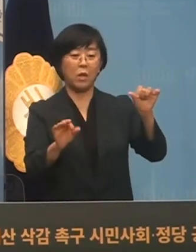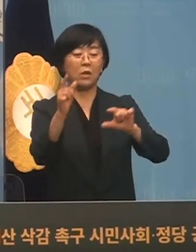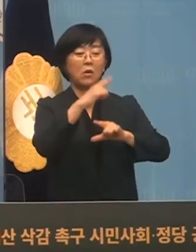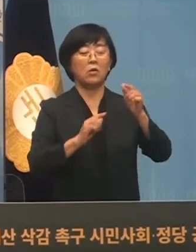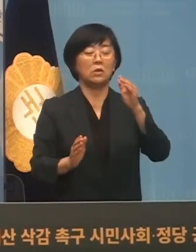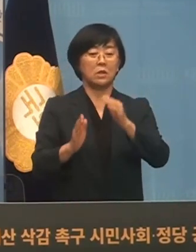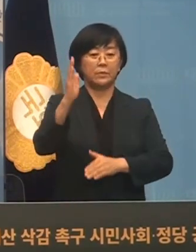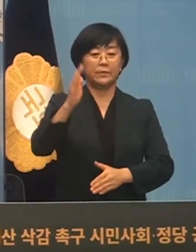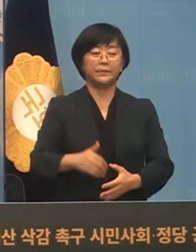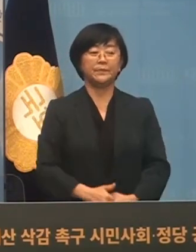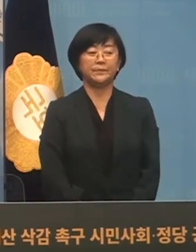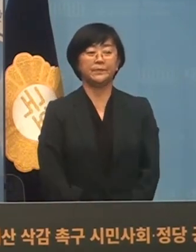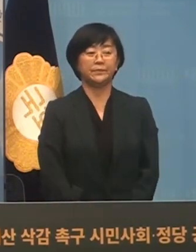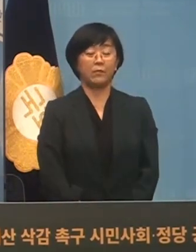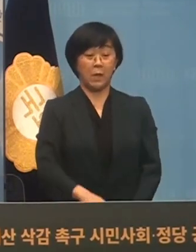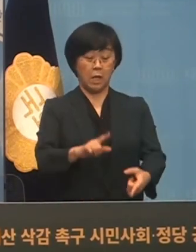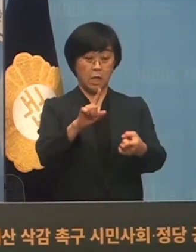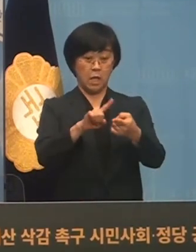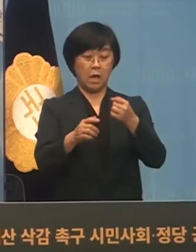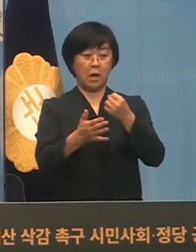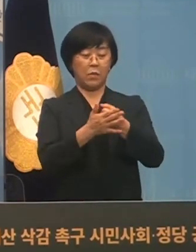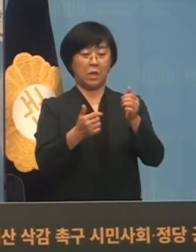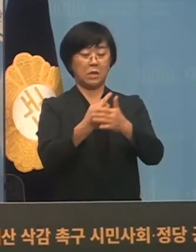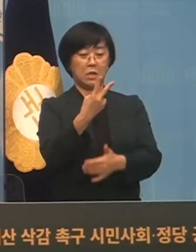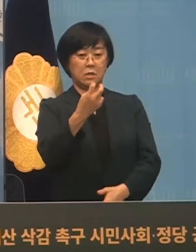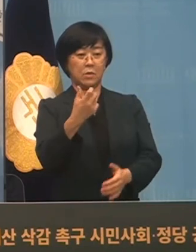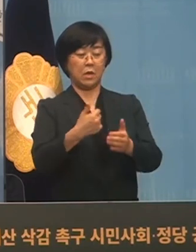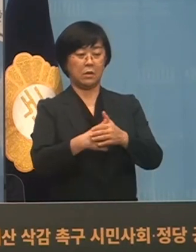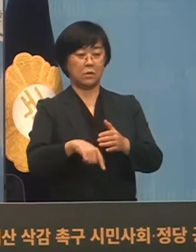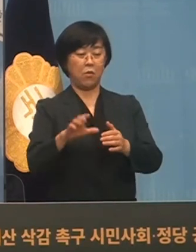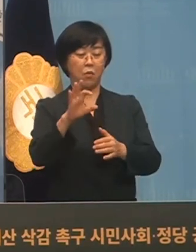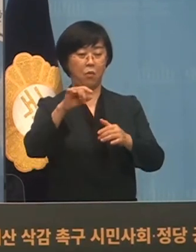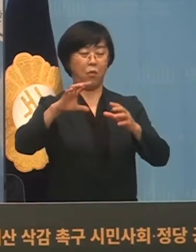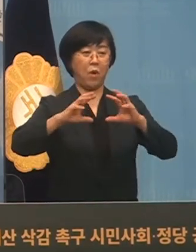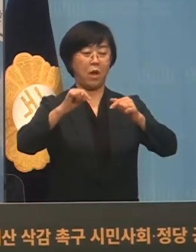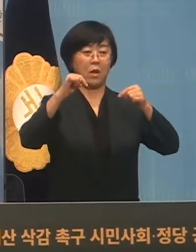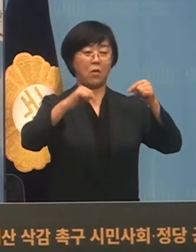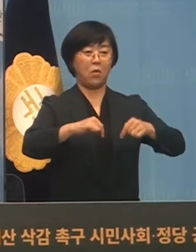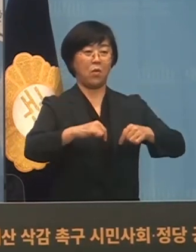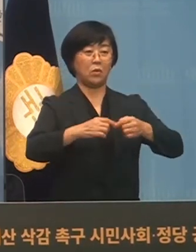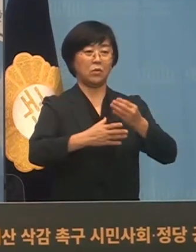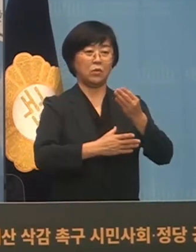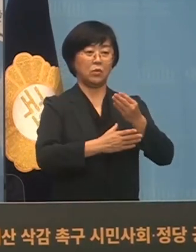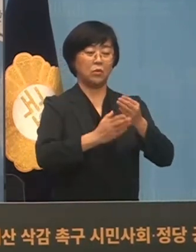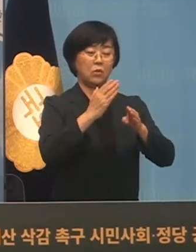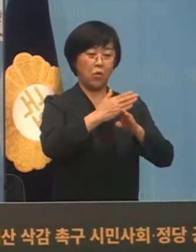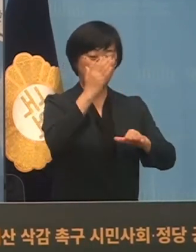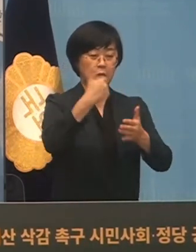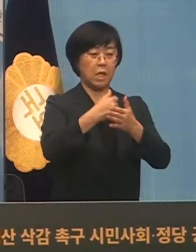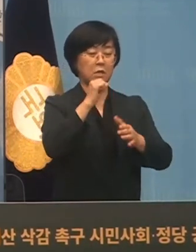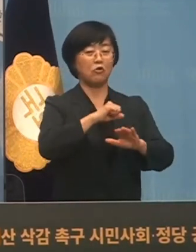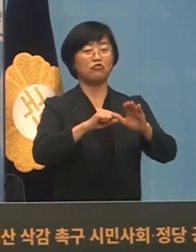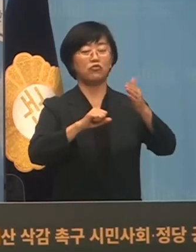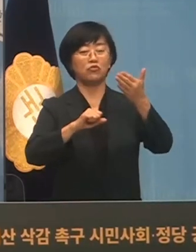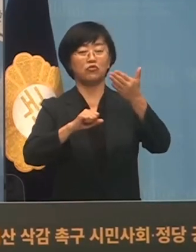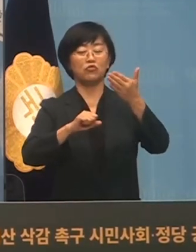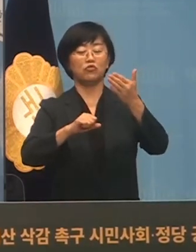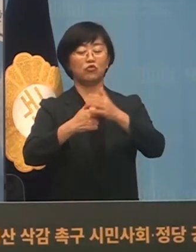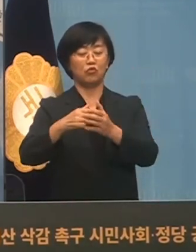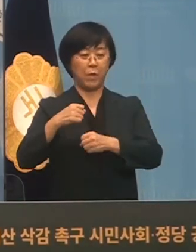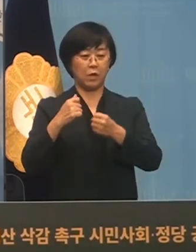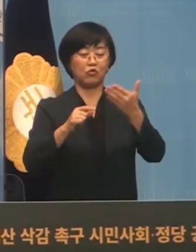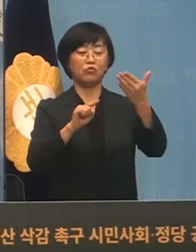5.5%보다도 높습니다. 이에 비해 2022년 외교통일 예산은 국방 예산의 9분의 1에 불과합니다.